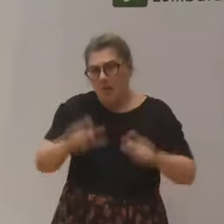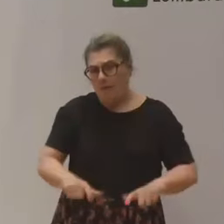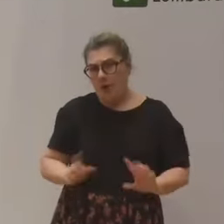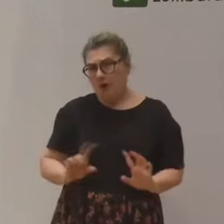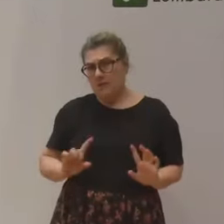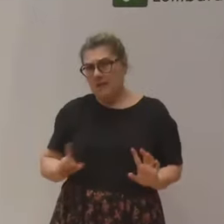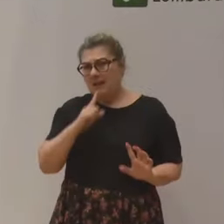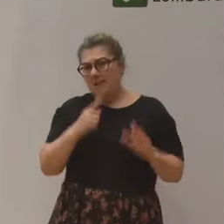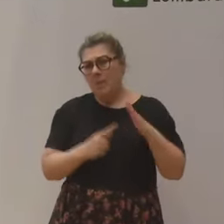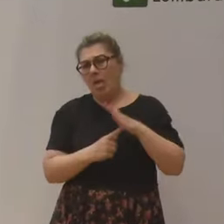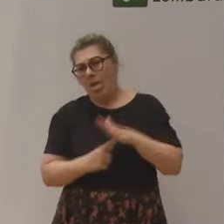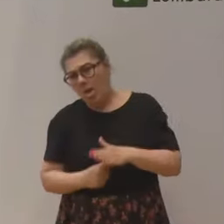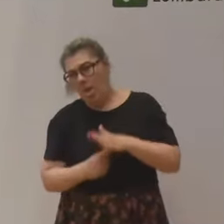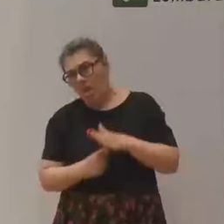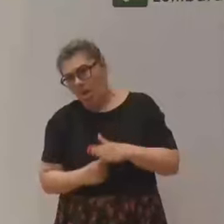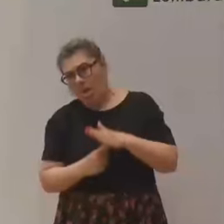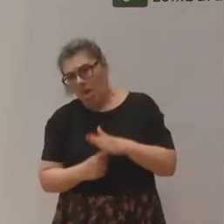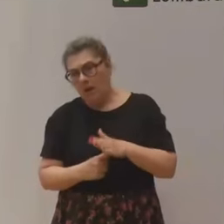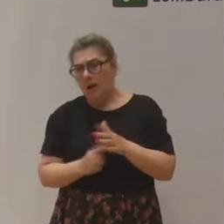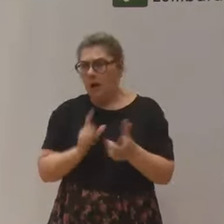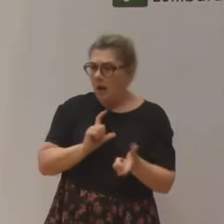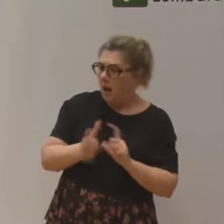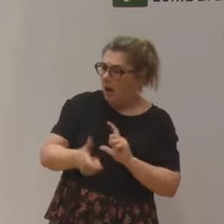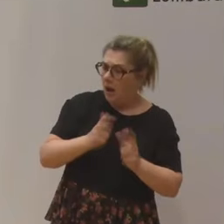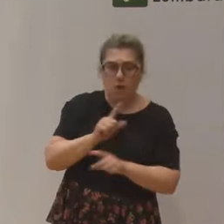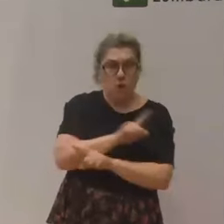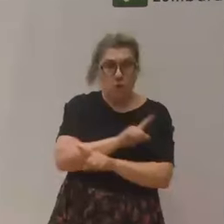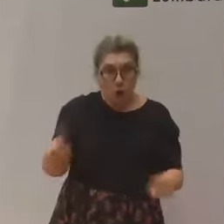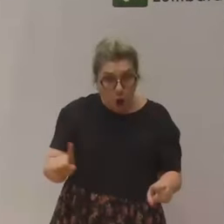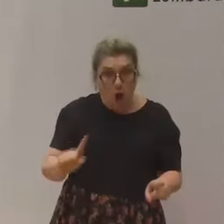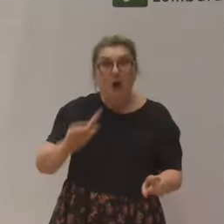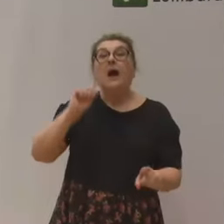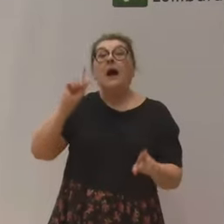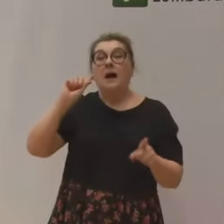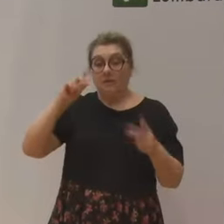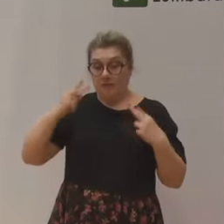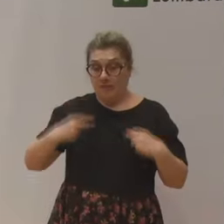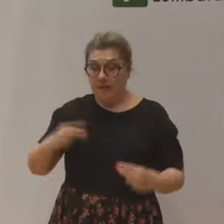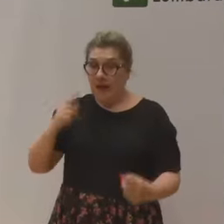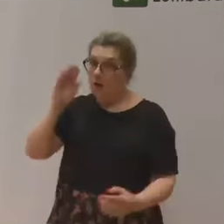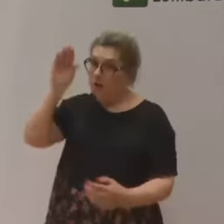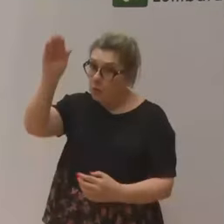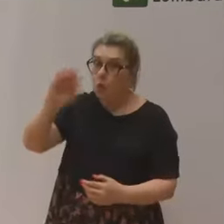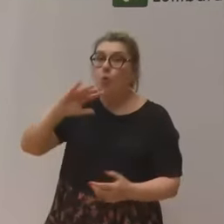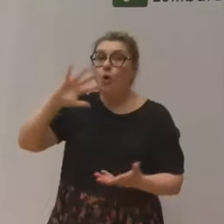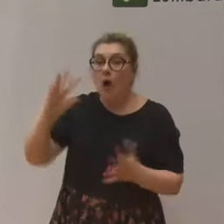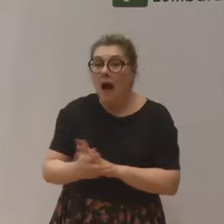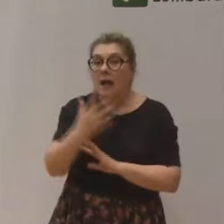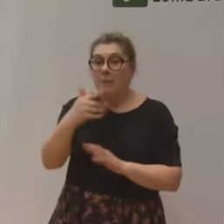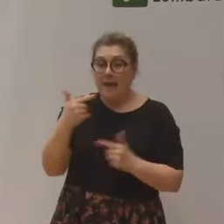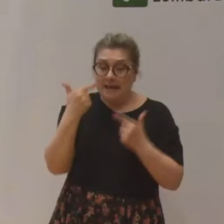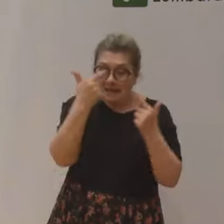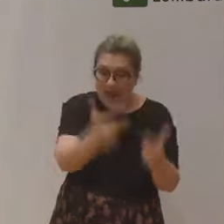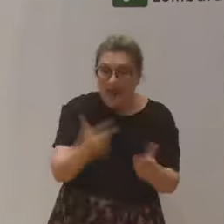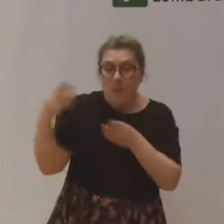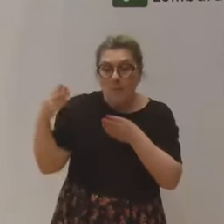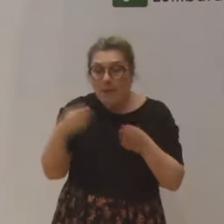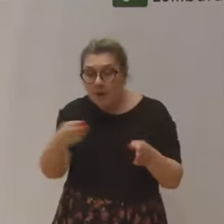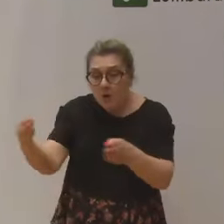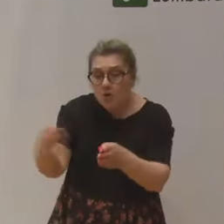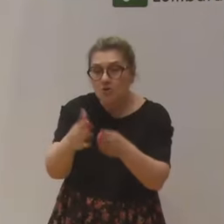rapporto di dipendenza esclusivo e reciproca, ma è fatta anche e soprattutto per consentire dei percorsi